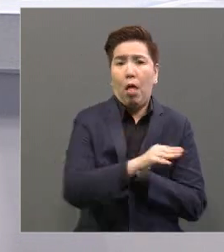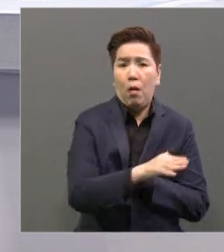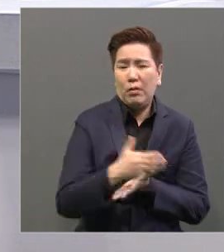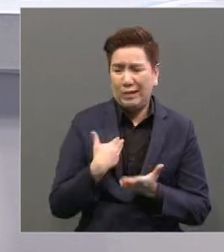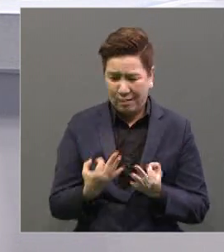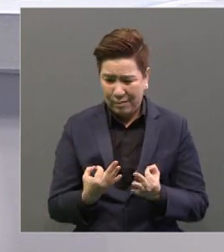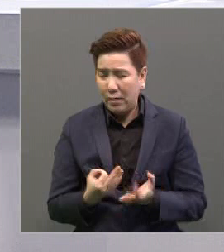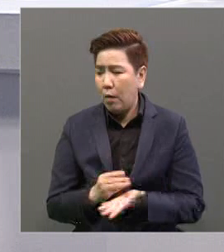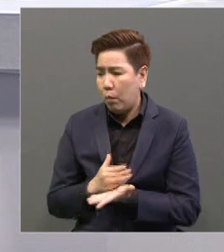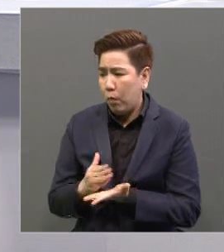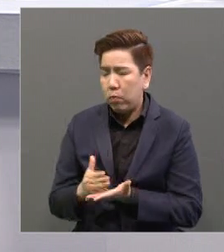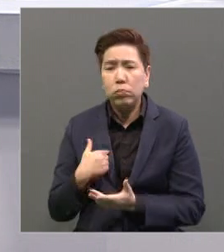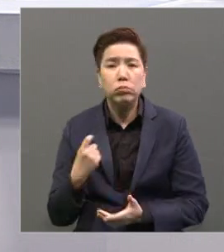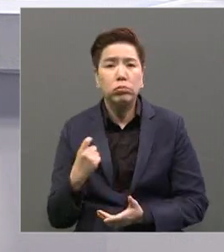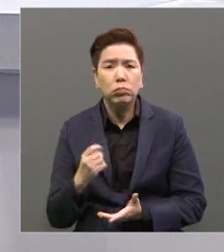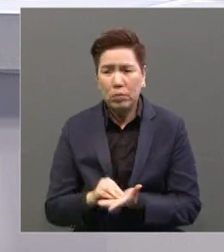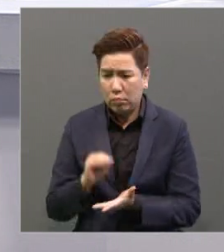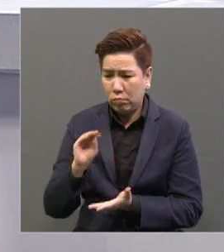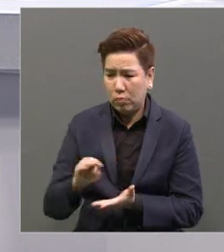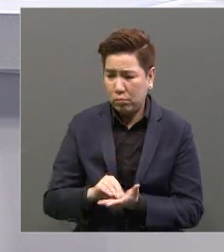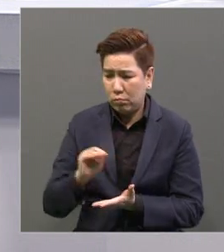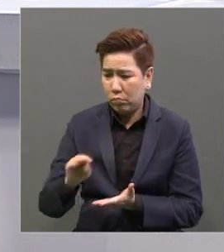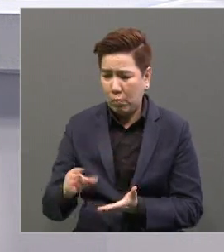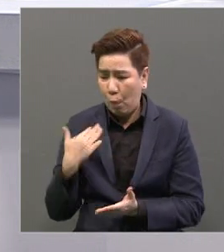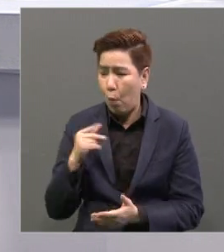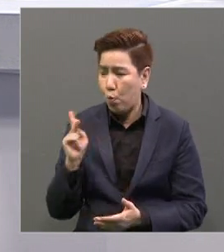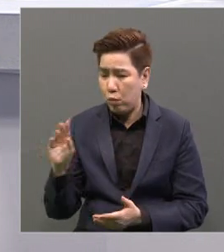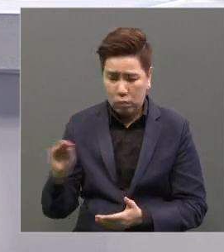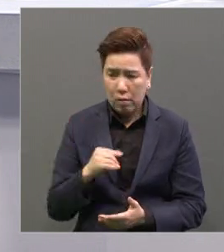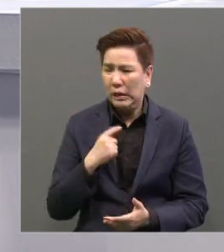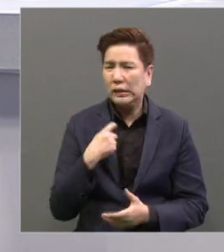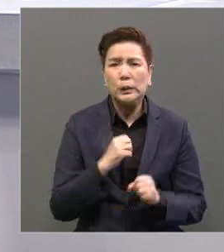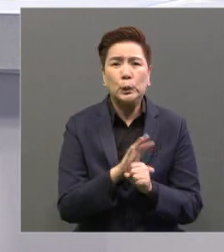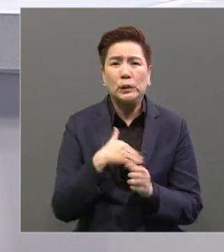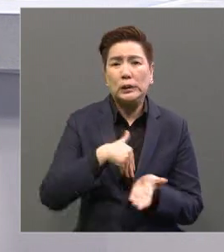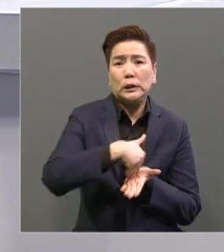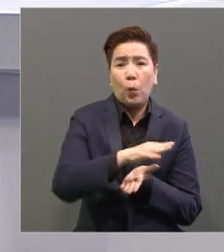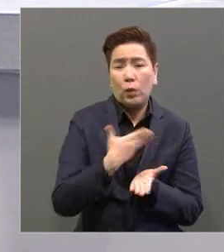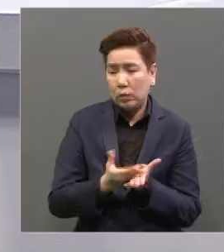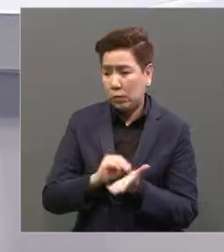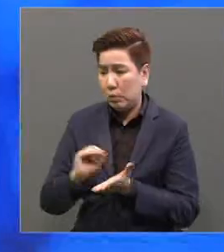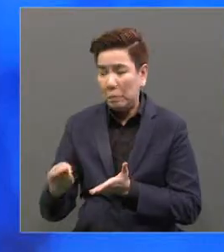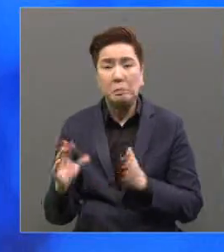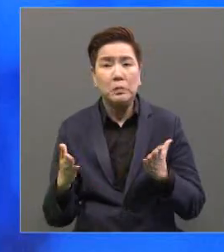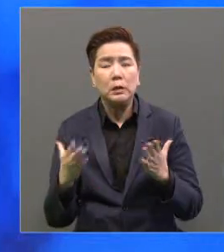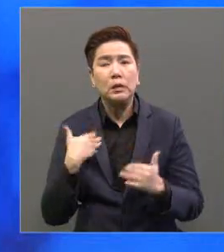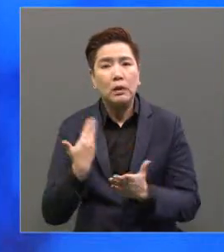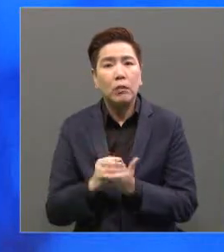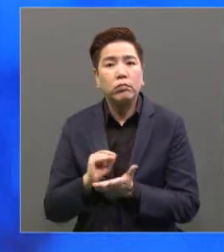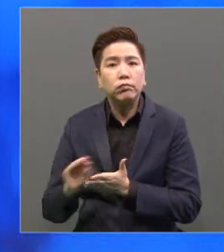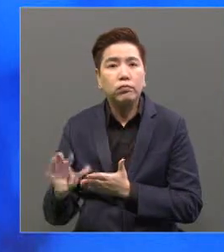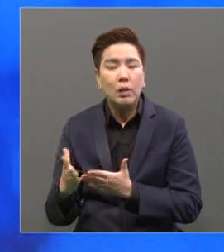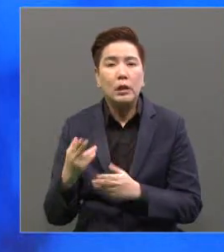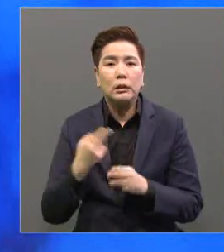เขาก็ไม่มีเงินที่จะไปจ่ายให้กับสถาบันทางการเงินที่เขากู้มาใช่ไหมฮะปรากฏว่าบางทีเนี่ยพอไม่ได้จ่าย